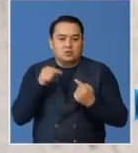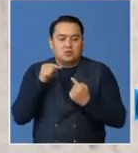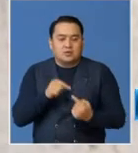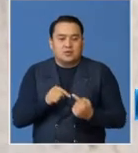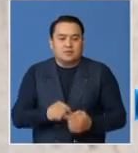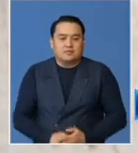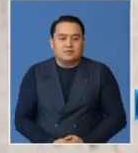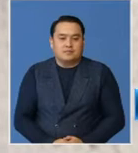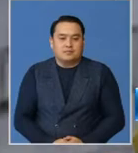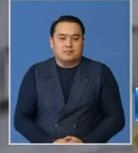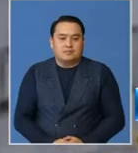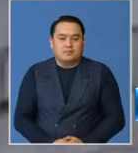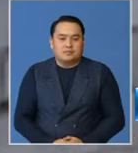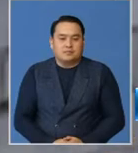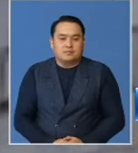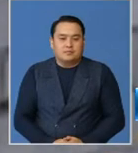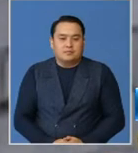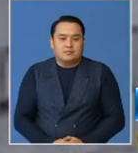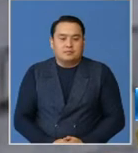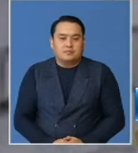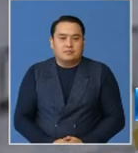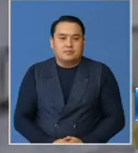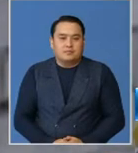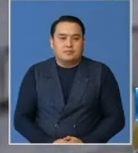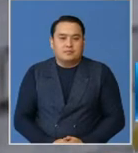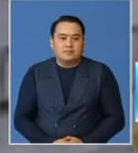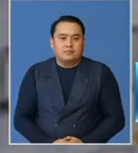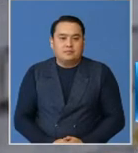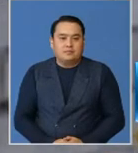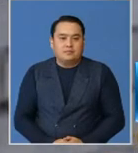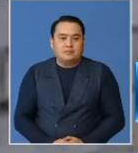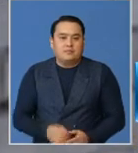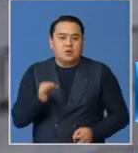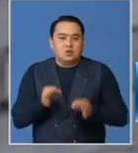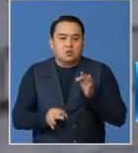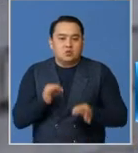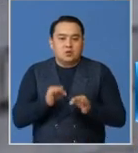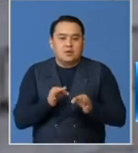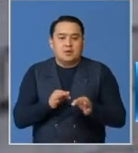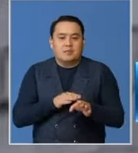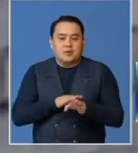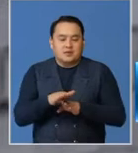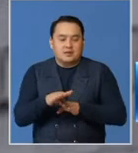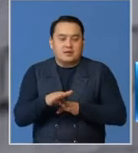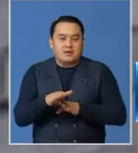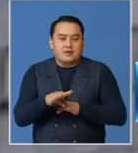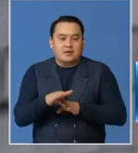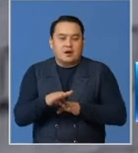соответствующие штрафы. Со дня поступления судебного акта нами производились работы.